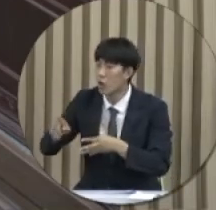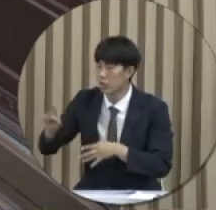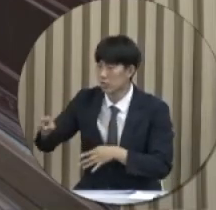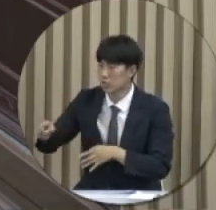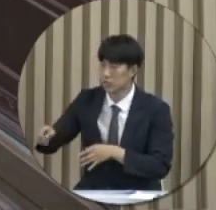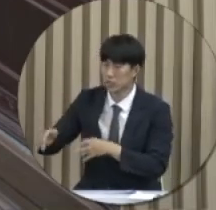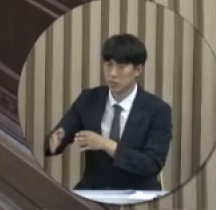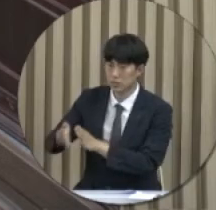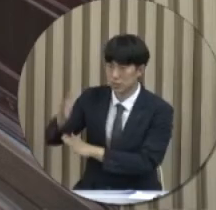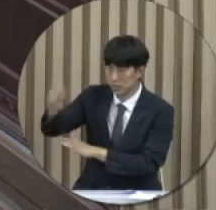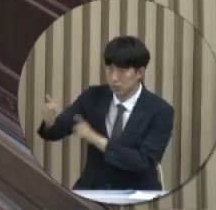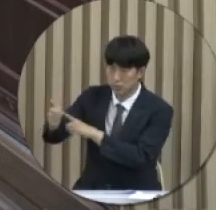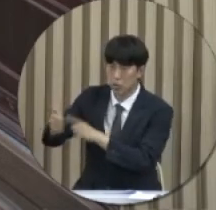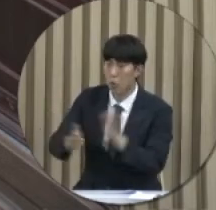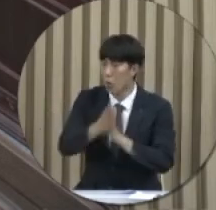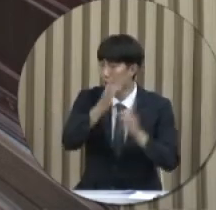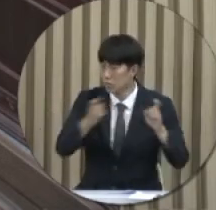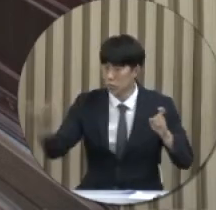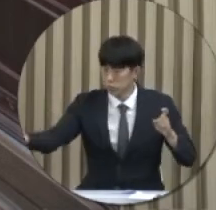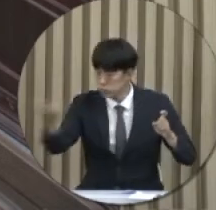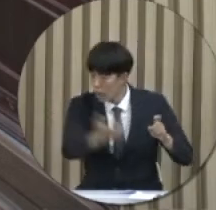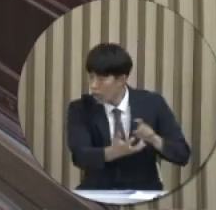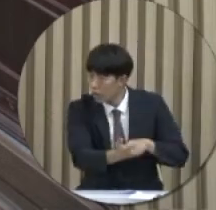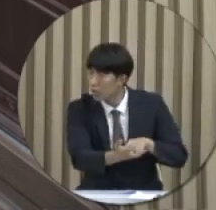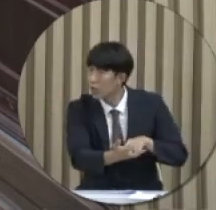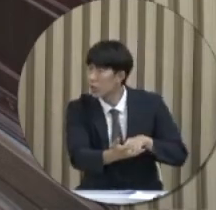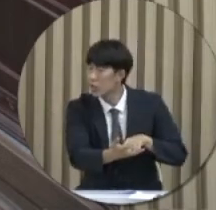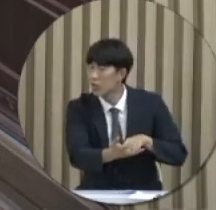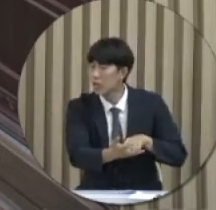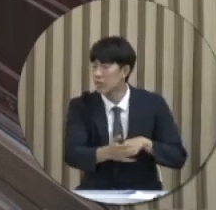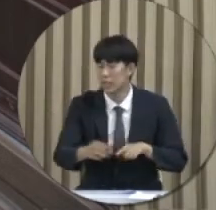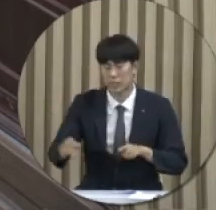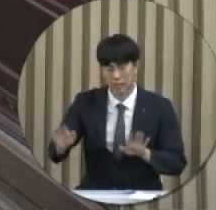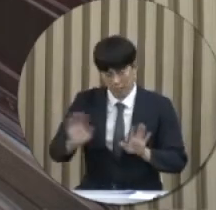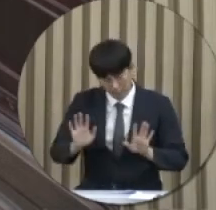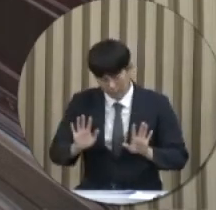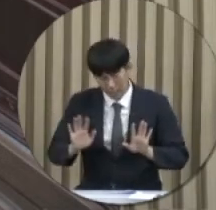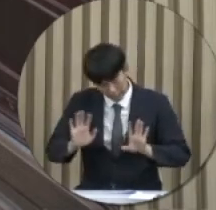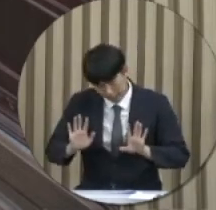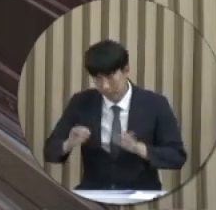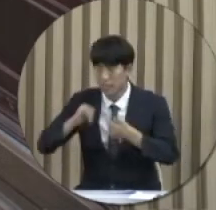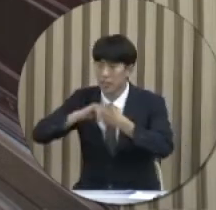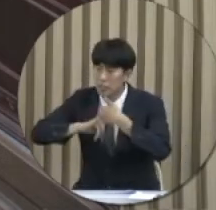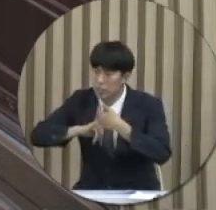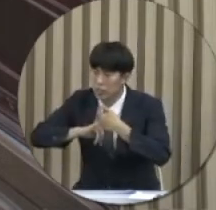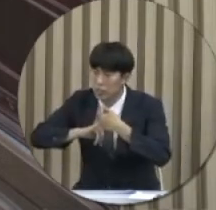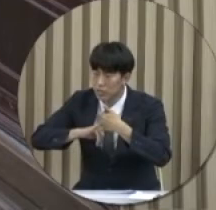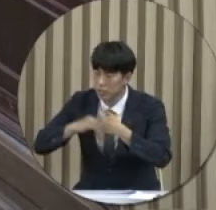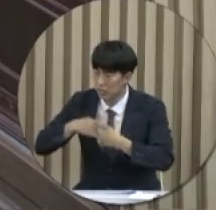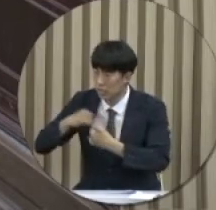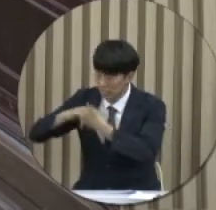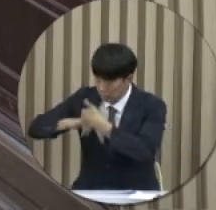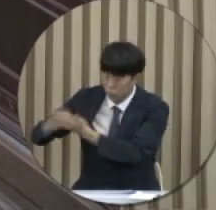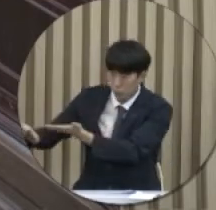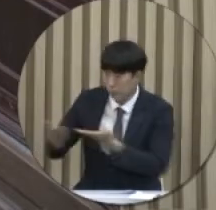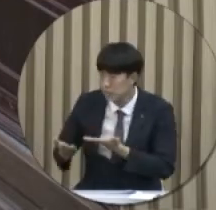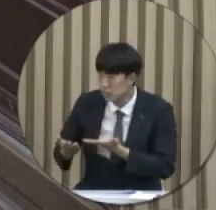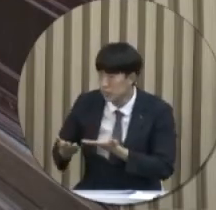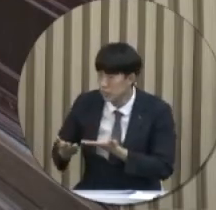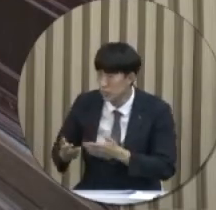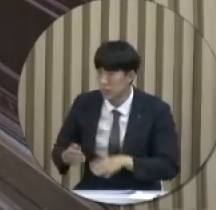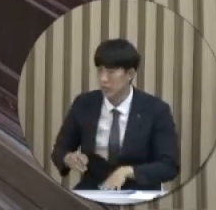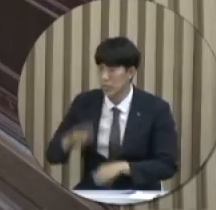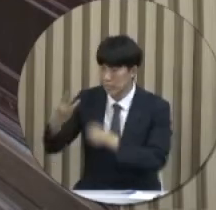군공항을 화성으로 이전하겠다는 언급은 최대 안 하겠다. 그 약속을 3년간 계속 받아내고 있던 겁니다.